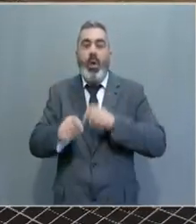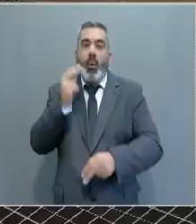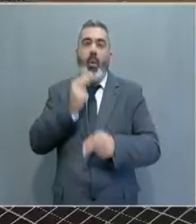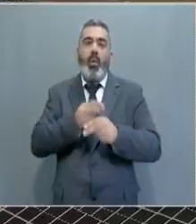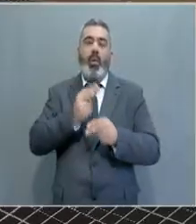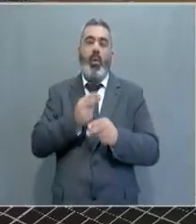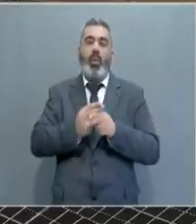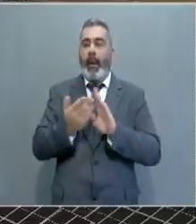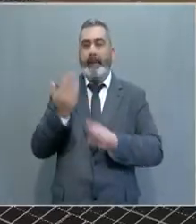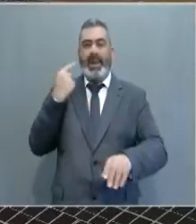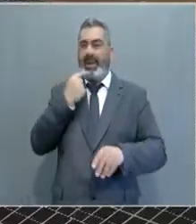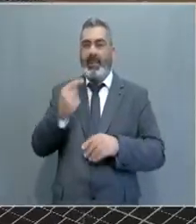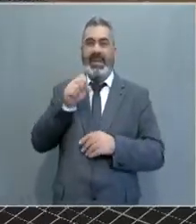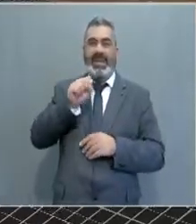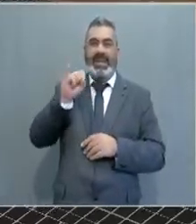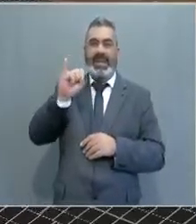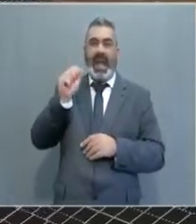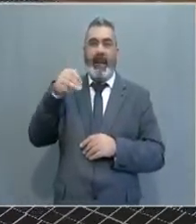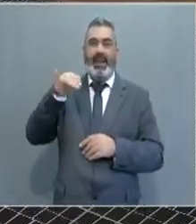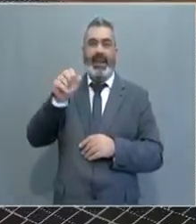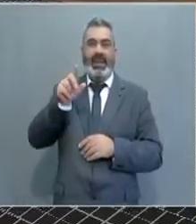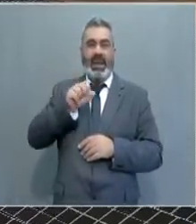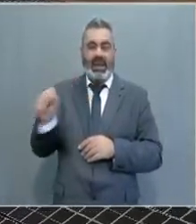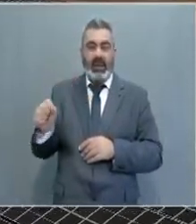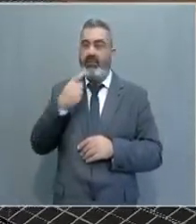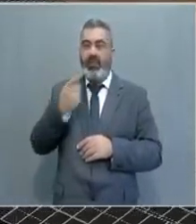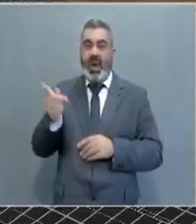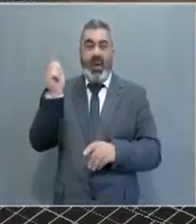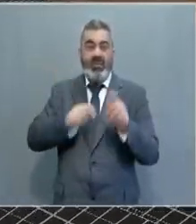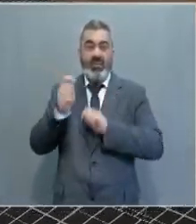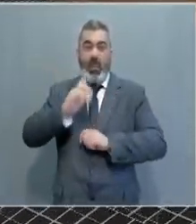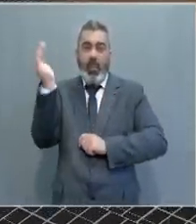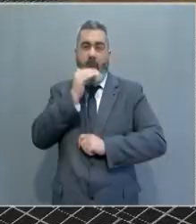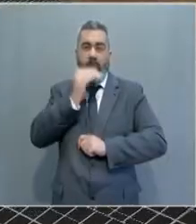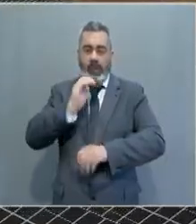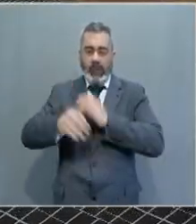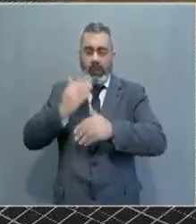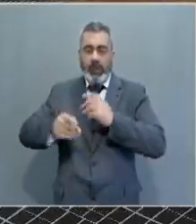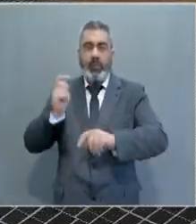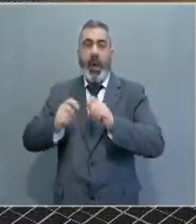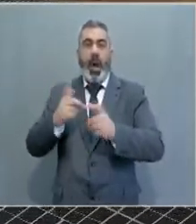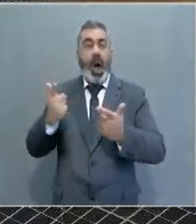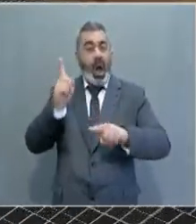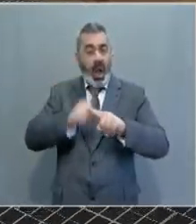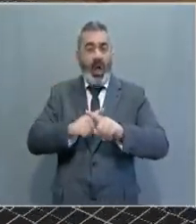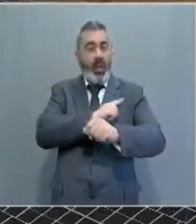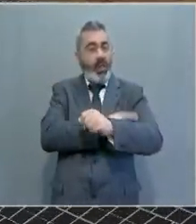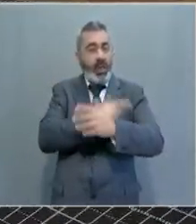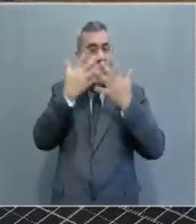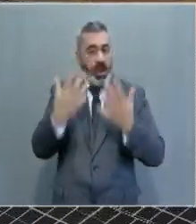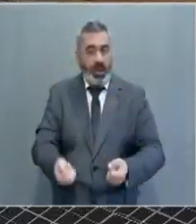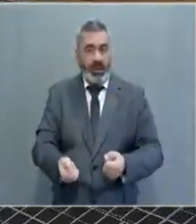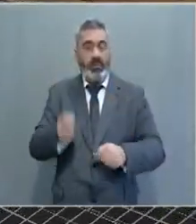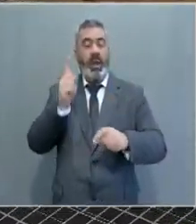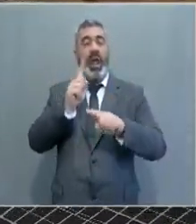και ο κύριος Σιάμισης, ολοκληρώθηκε σε χρόνο ρεκόρ. Και αυτό δείχνει και τη δυναμική που μπορεί να έχει η Ελλάδα και η ελληνική